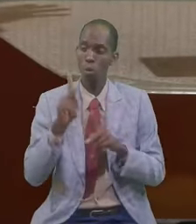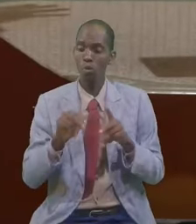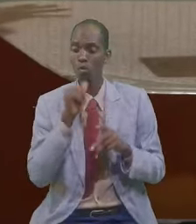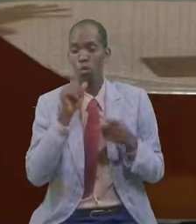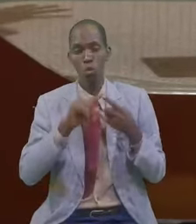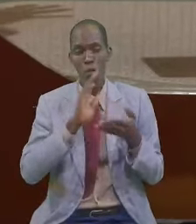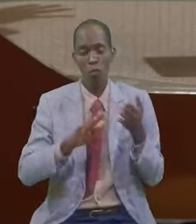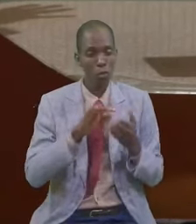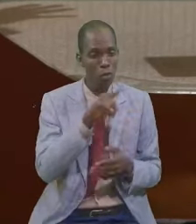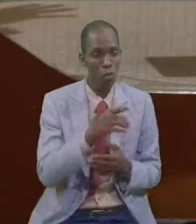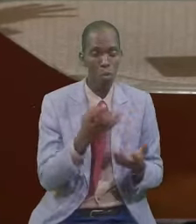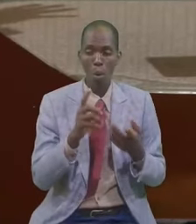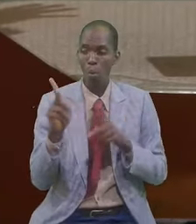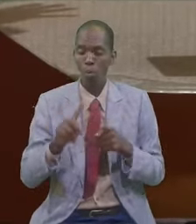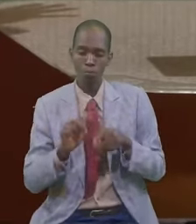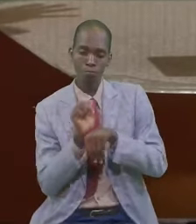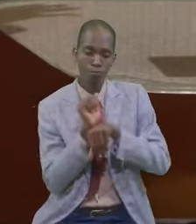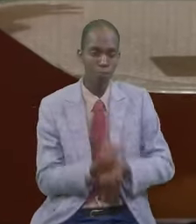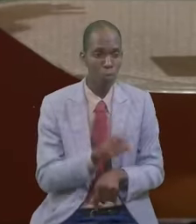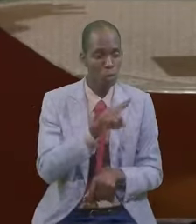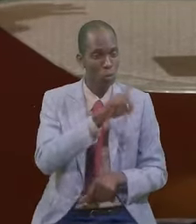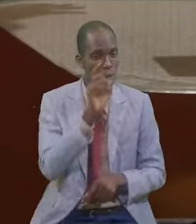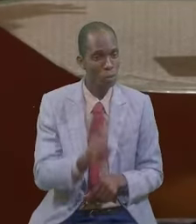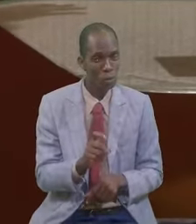pas, qu'ils vous oppriment,